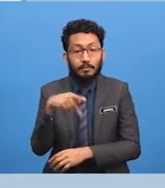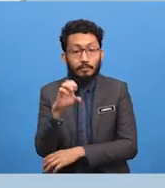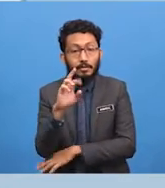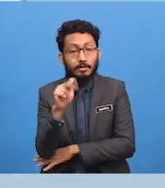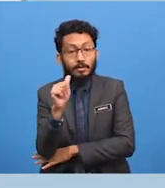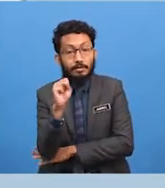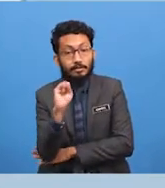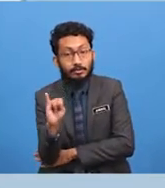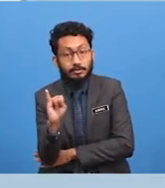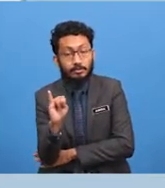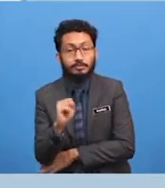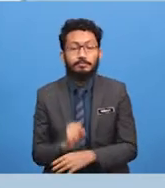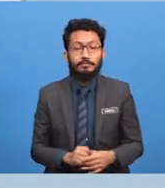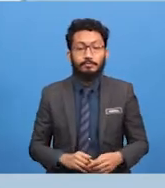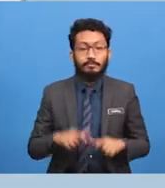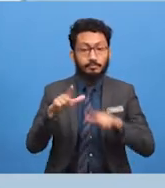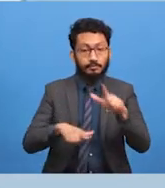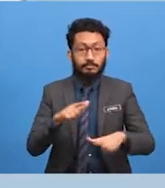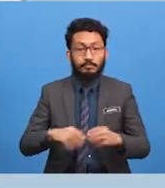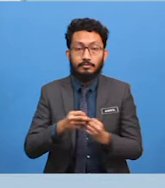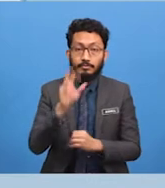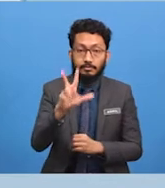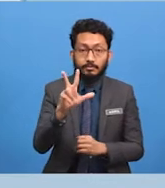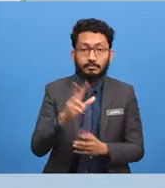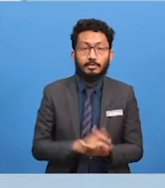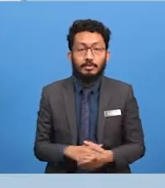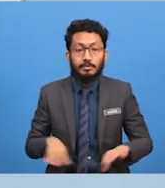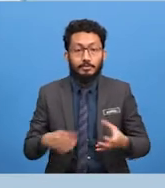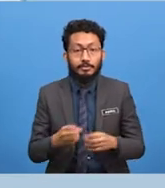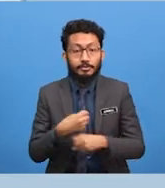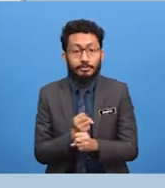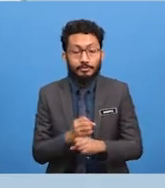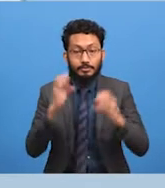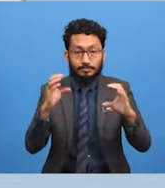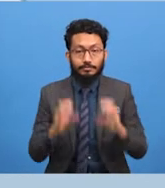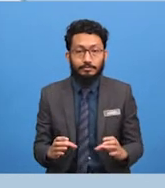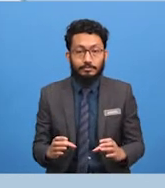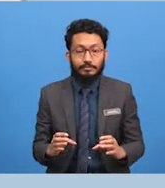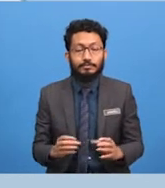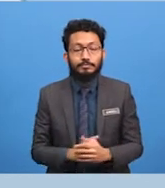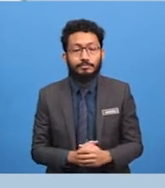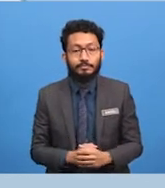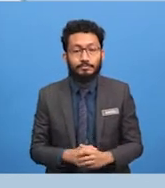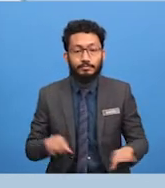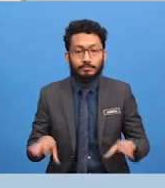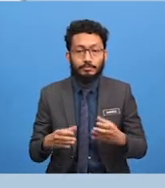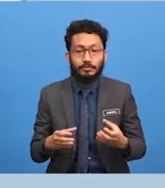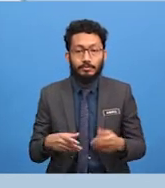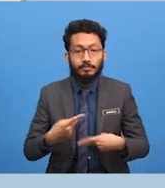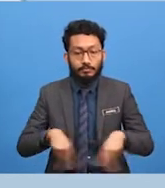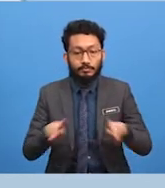perniagaan. Langkah ketiga, membentuk alternatif tindakan. Pengurus perlu